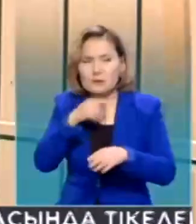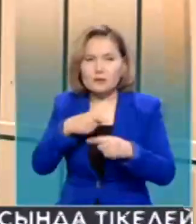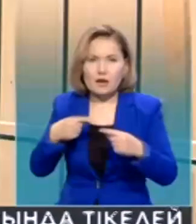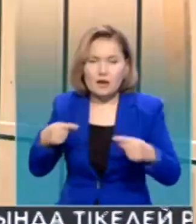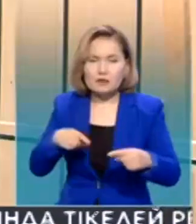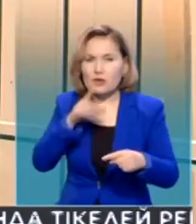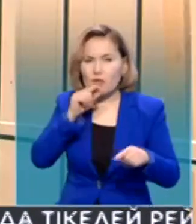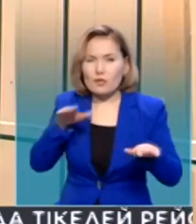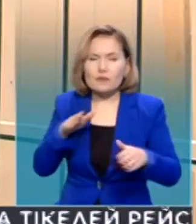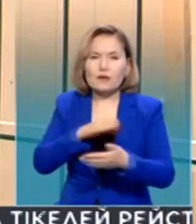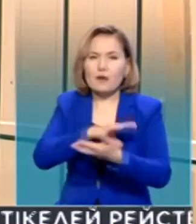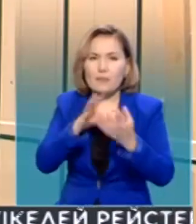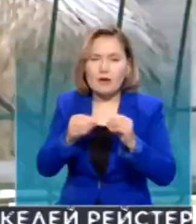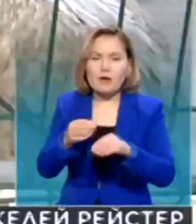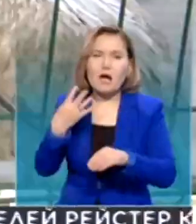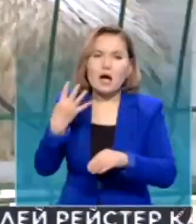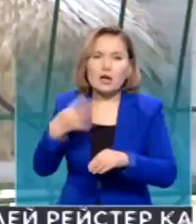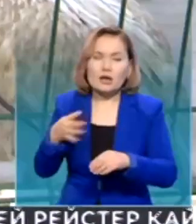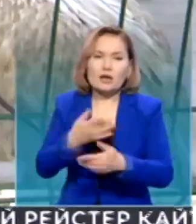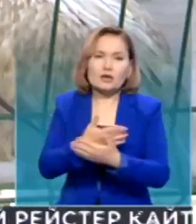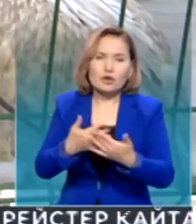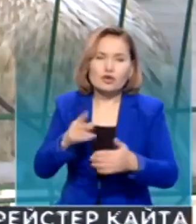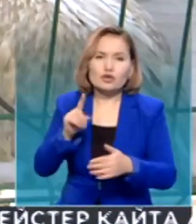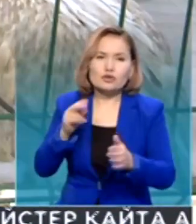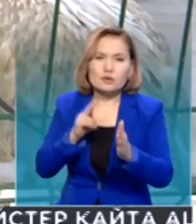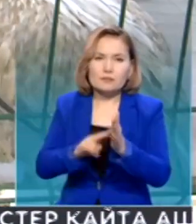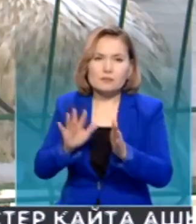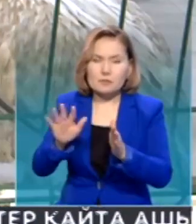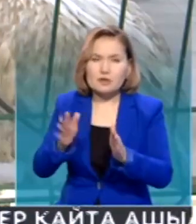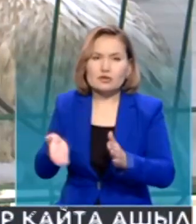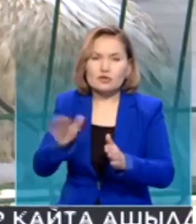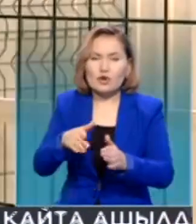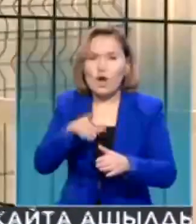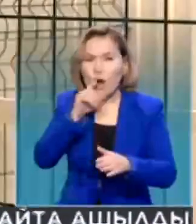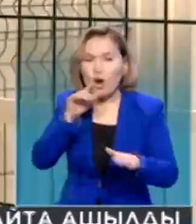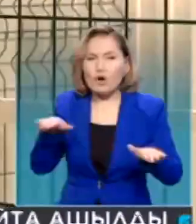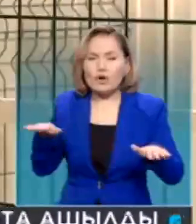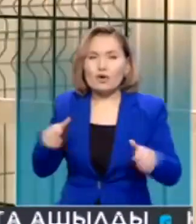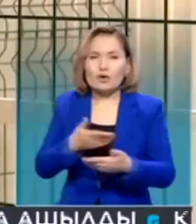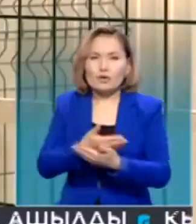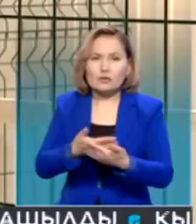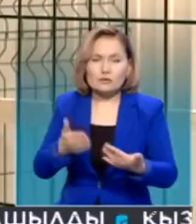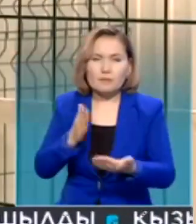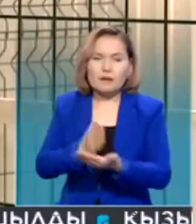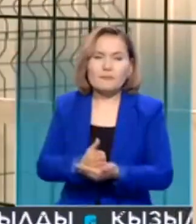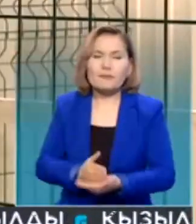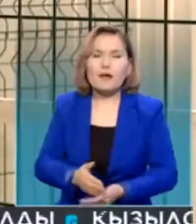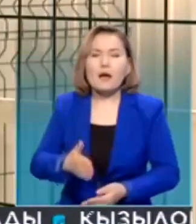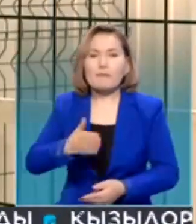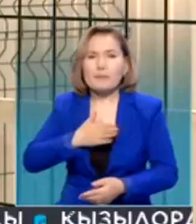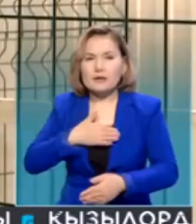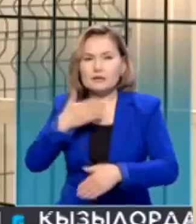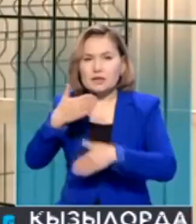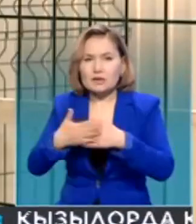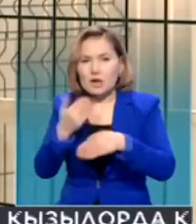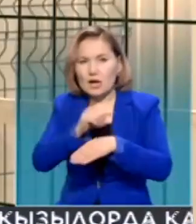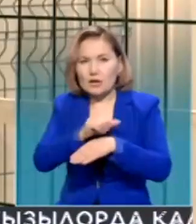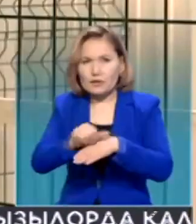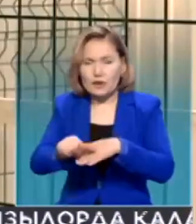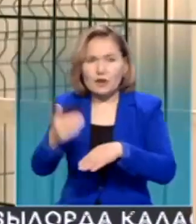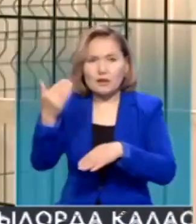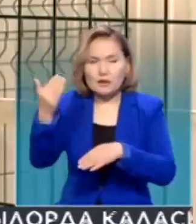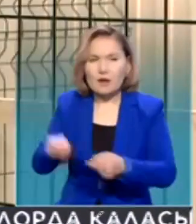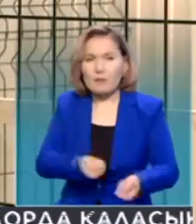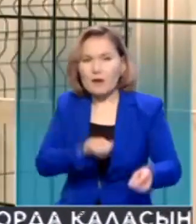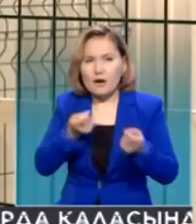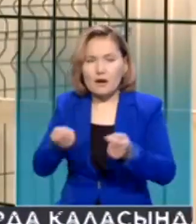қақтырады. Зообақта барлығы 40 түрлі 175 құс бар. У нас есть белые павлины. Біз жақында ақ тауыстың аталығын